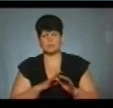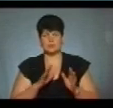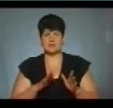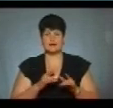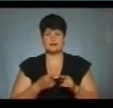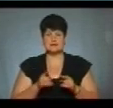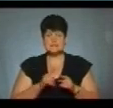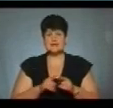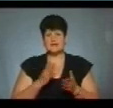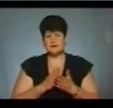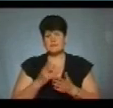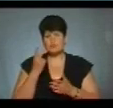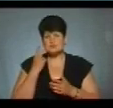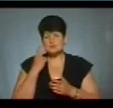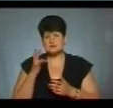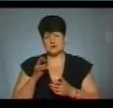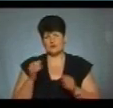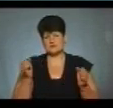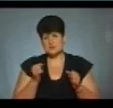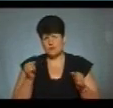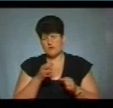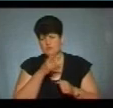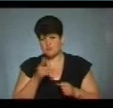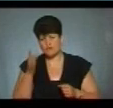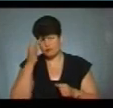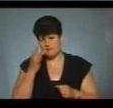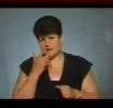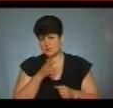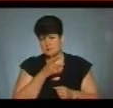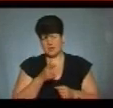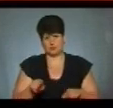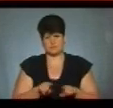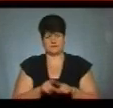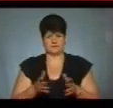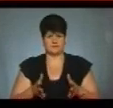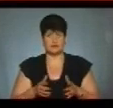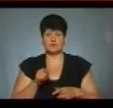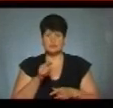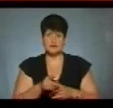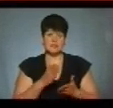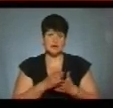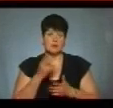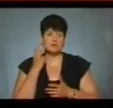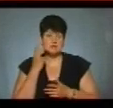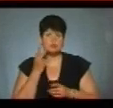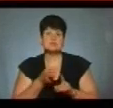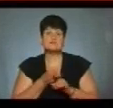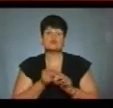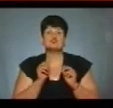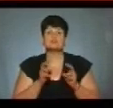речі відбуваються постійно, як у зимовий період, так і у літній період. От ви кажете, вони відбуваються постійно, у зв'язку з